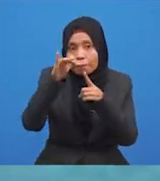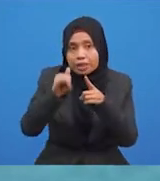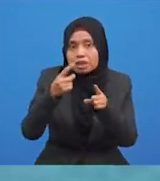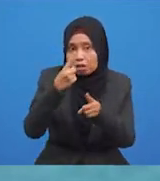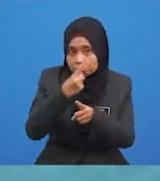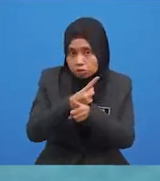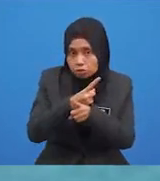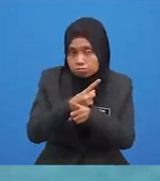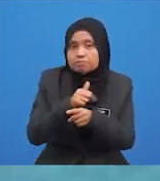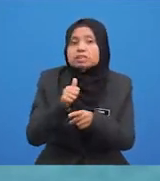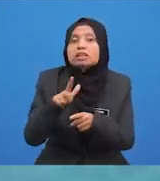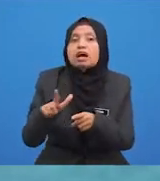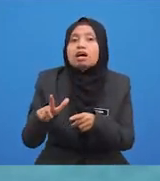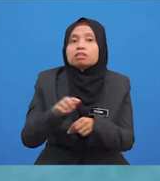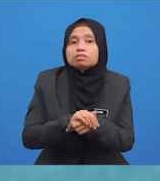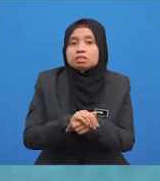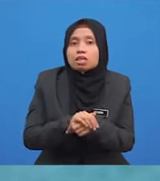Jawapan yang sepatutnya ialah